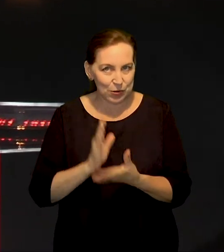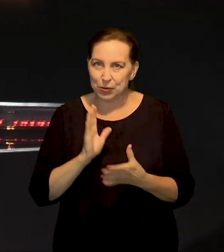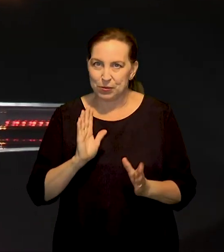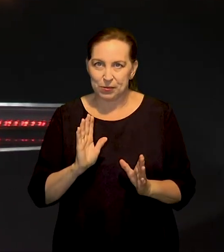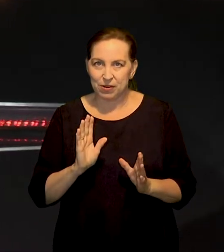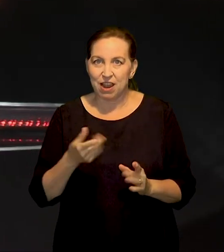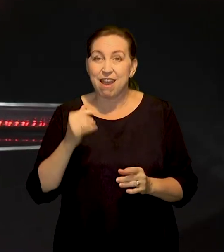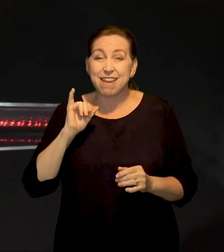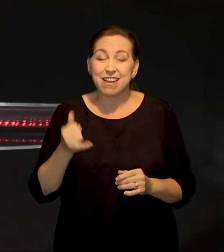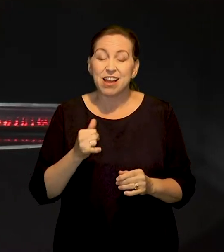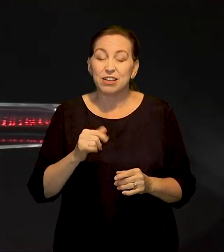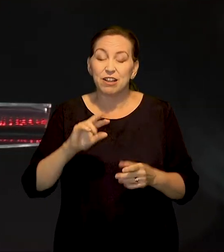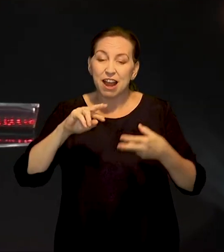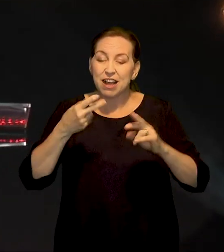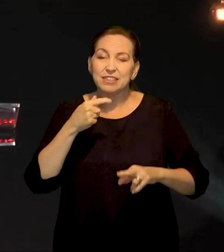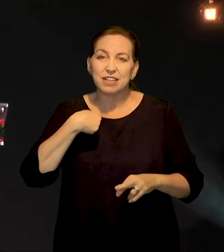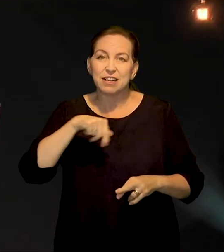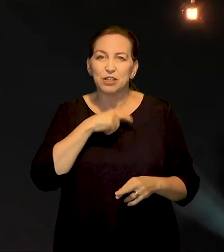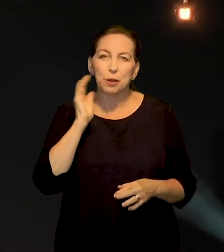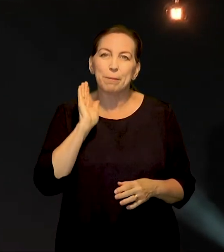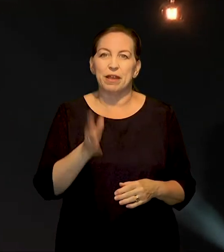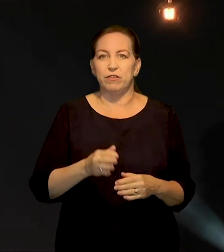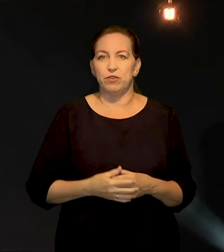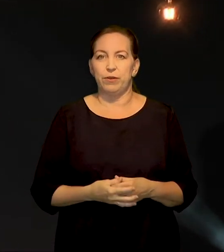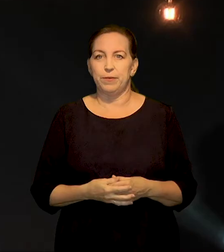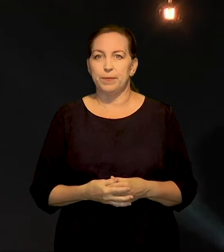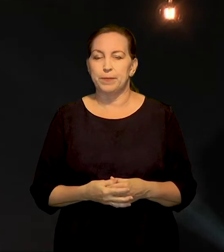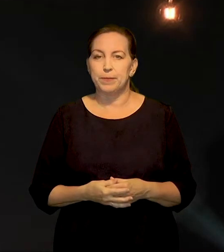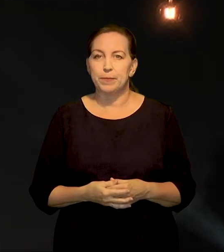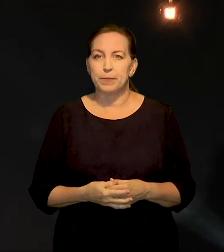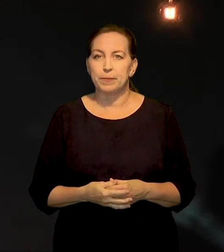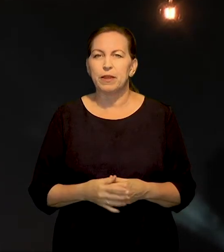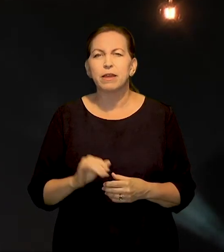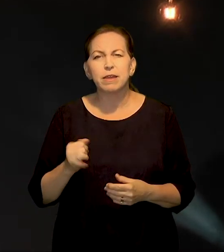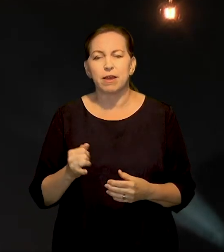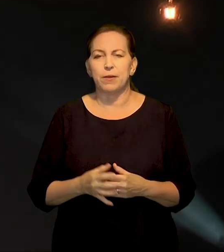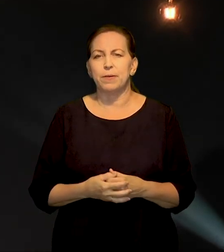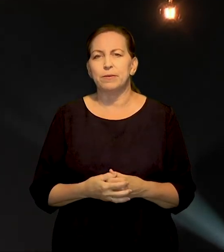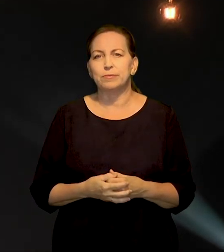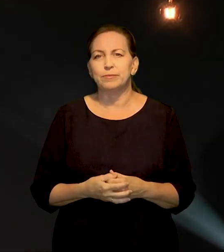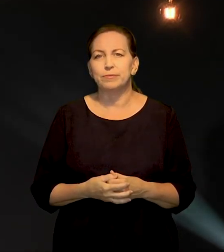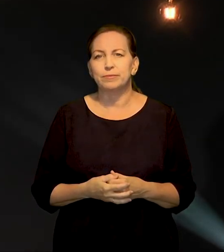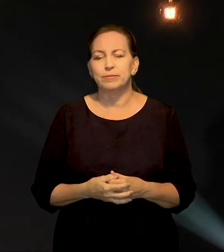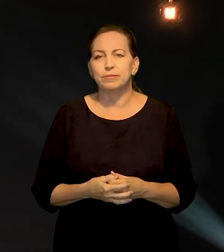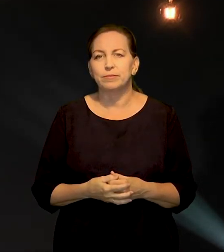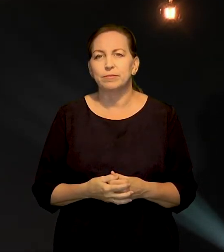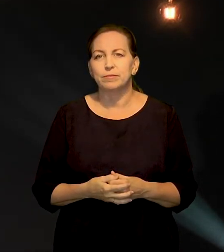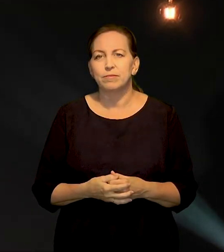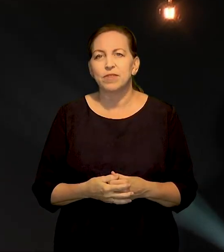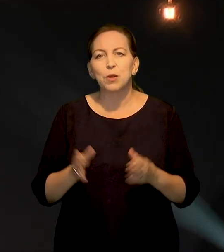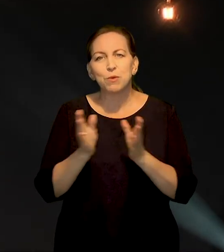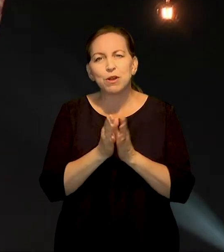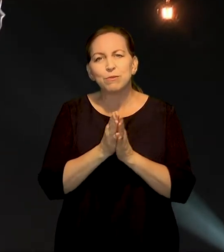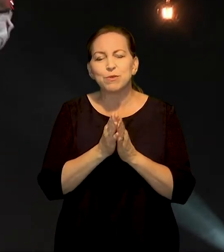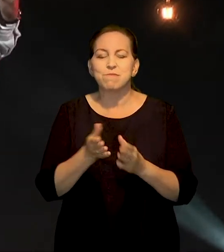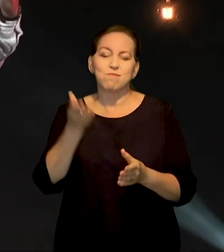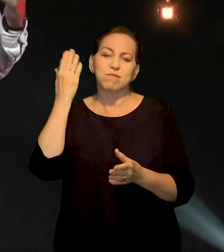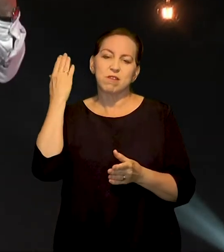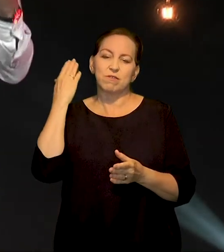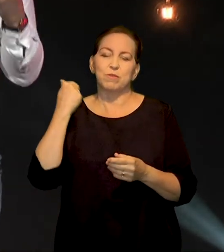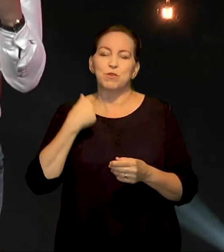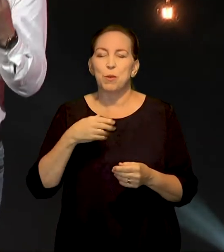i prorocy. Może być taki moment w życiu, że jesteśmy tak bardzo skoncentrowani na tym, żeby pracować